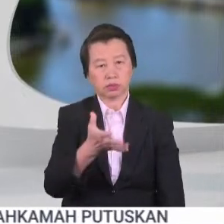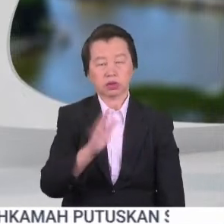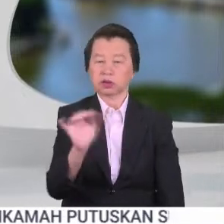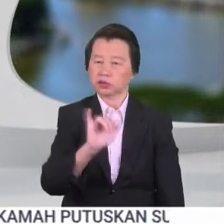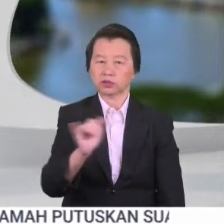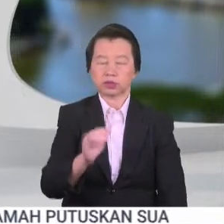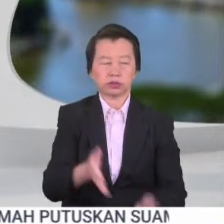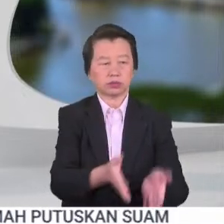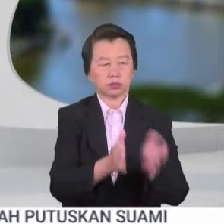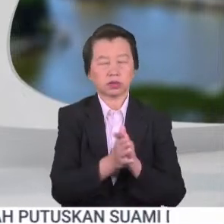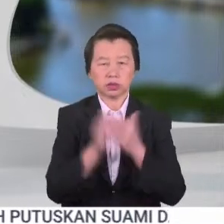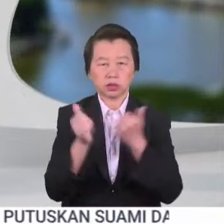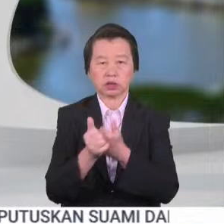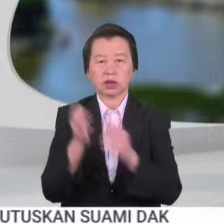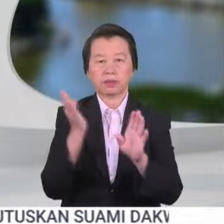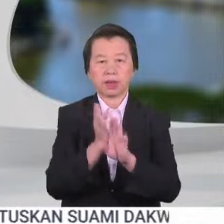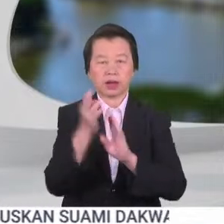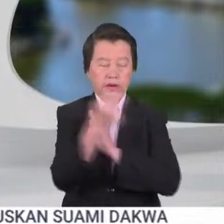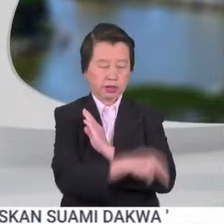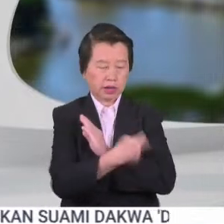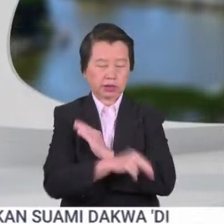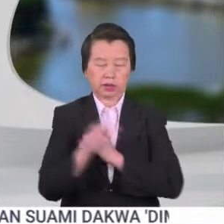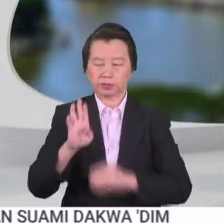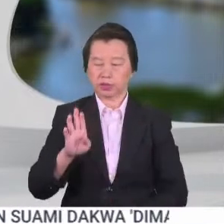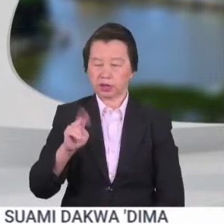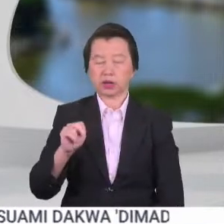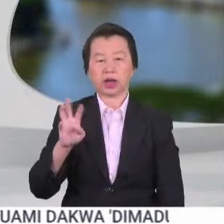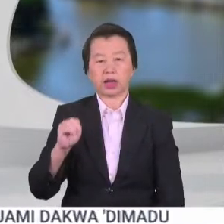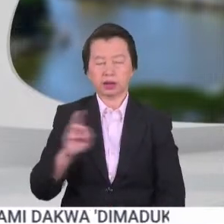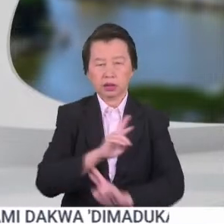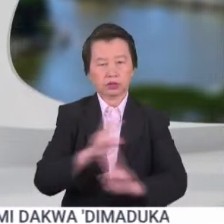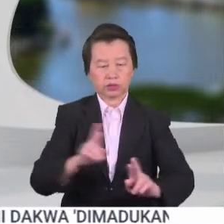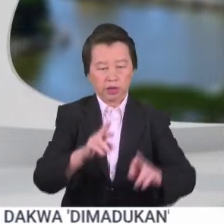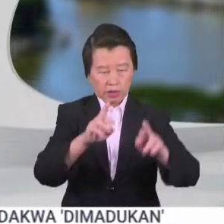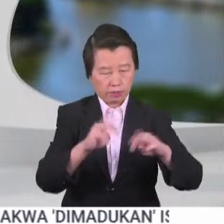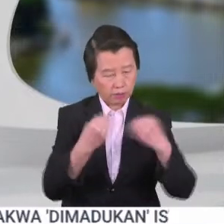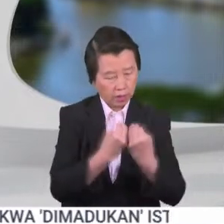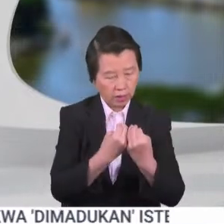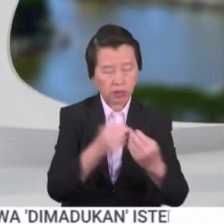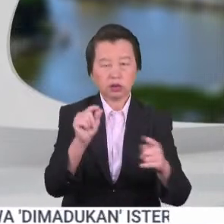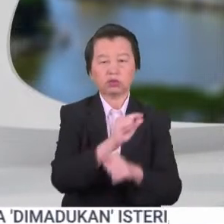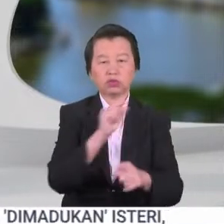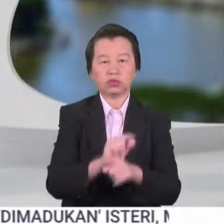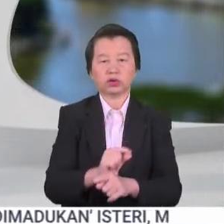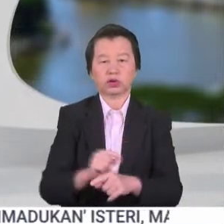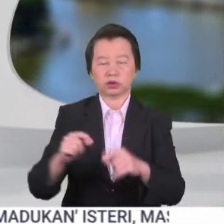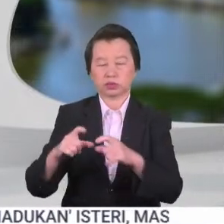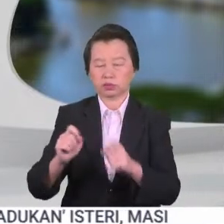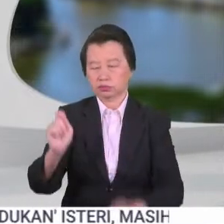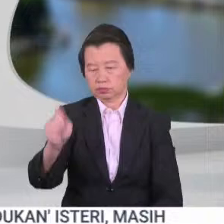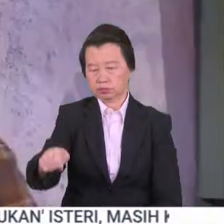juga sebagai menyahut seruan Bank Negara Malaysia dalam mendidik masyarakat menggunakan alternatif